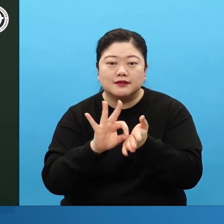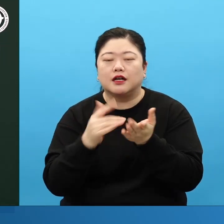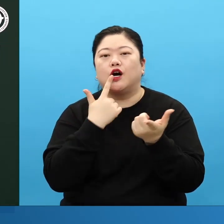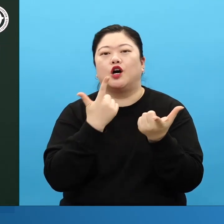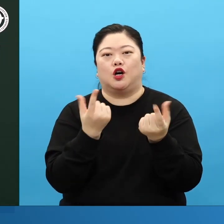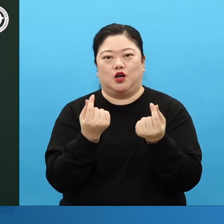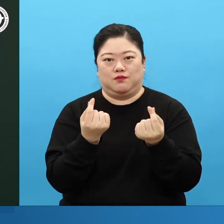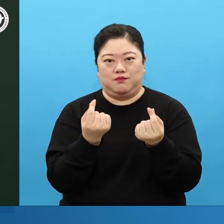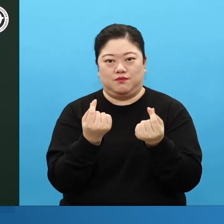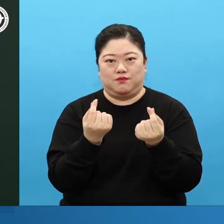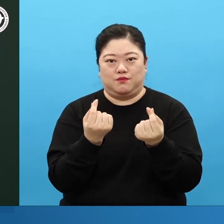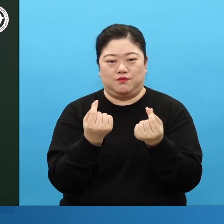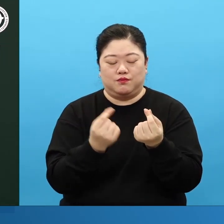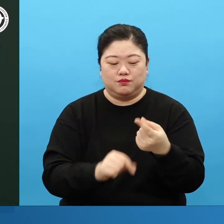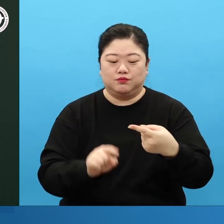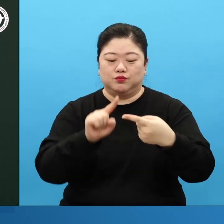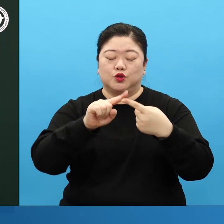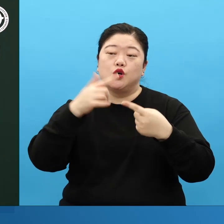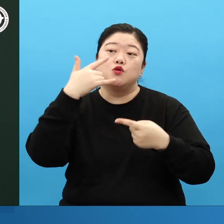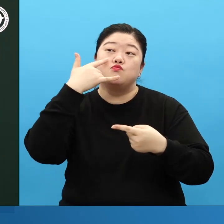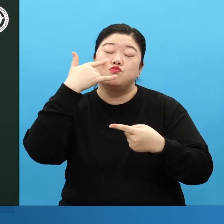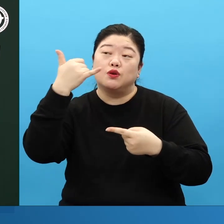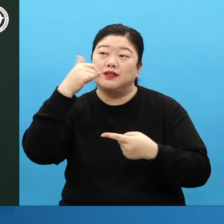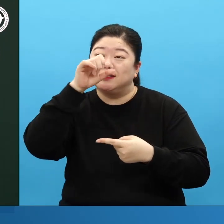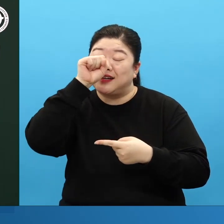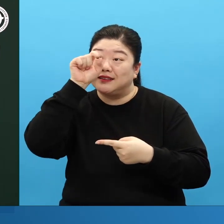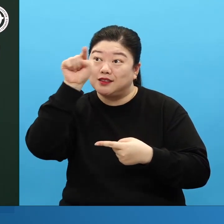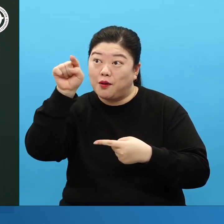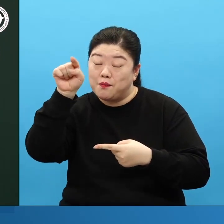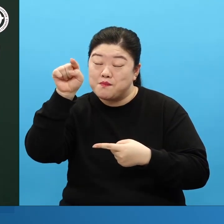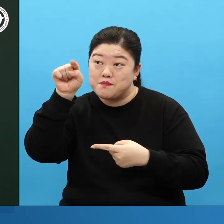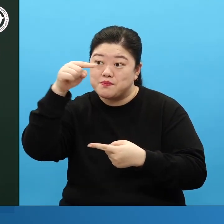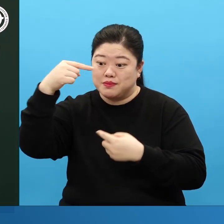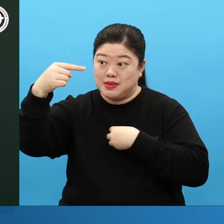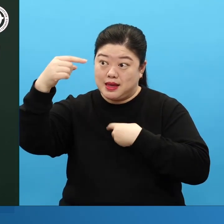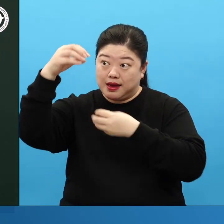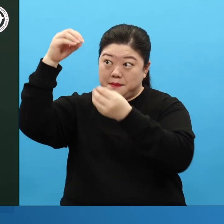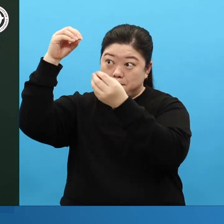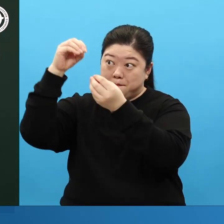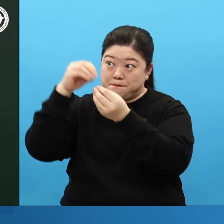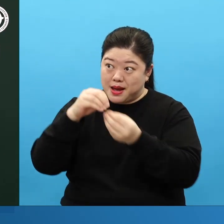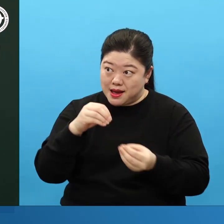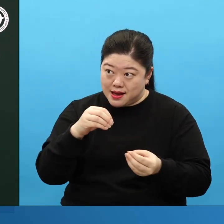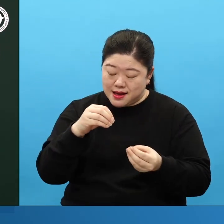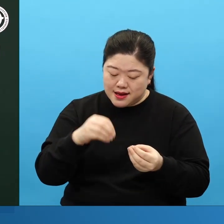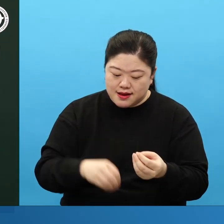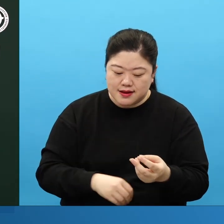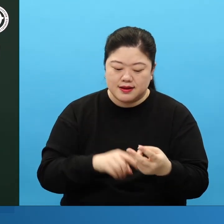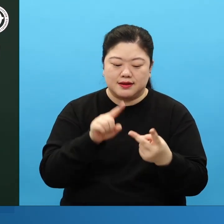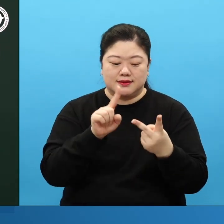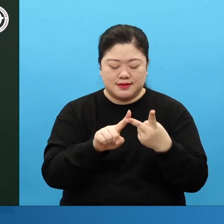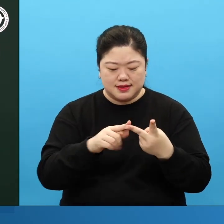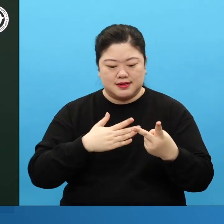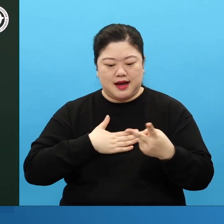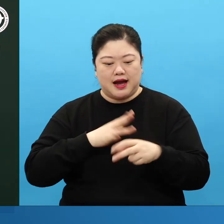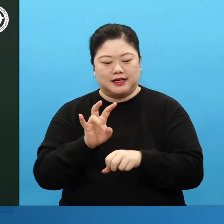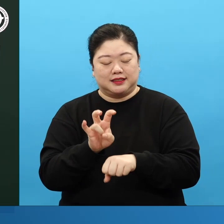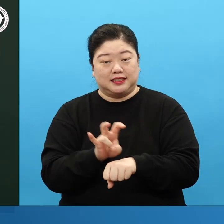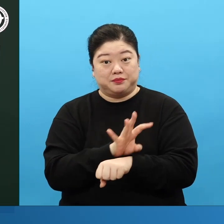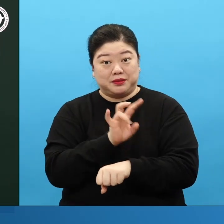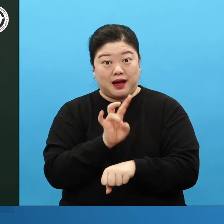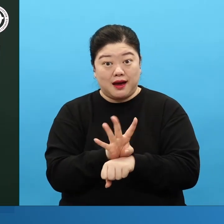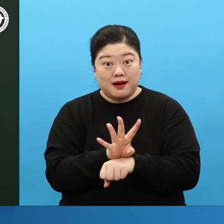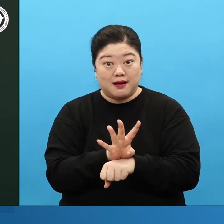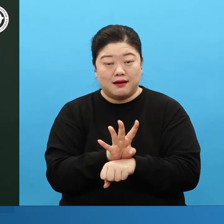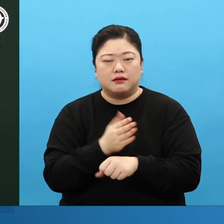부모님이 주신 장점, 여러분이 태어났다는 게 장점이거든요. 그걸 가지고 내가 24 은혜 누리는 것이